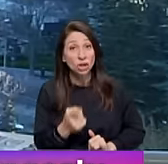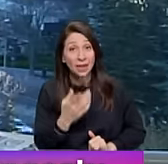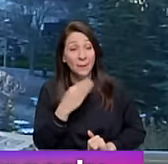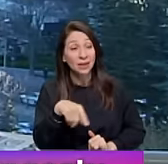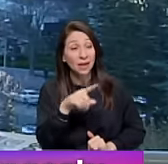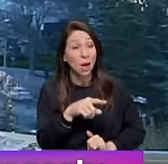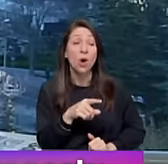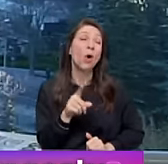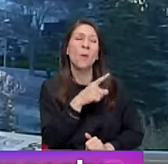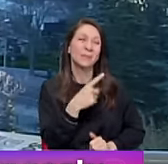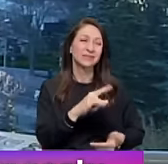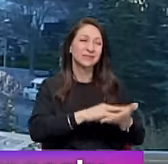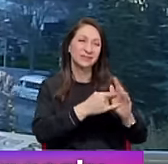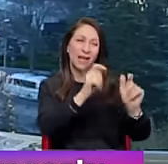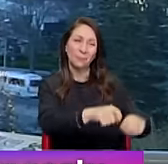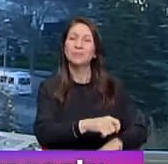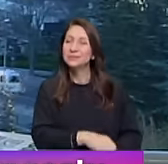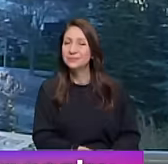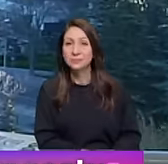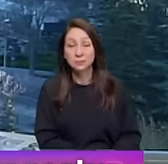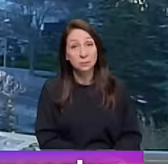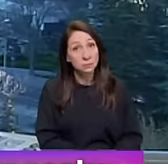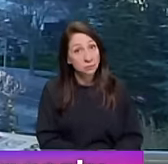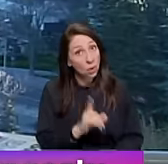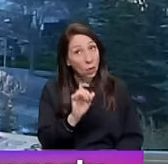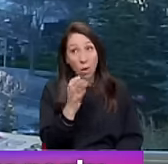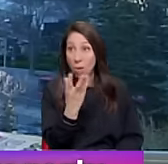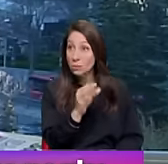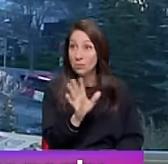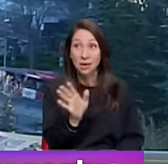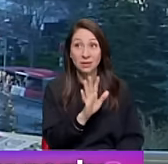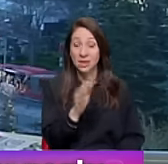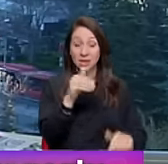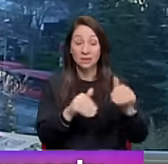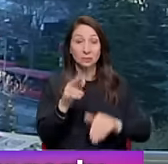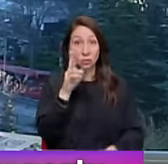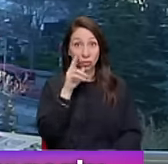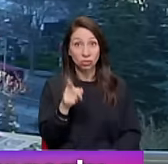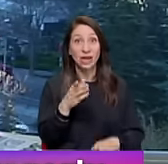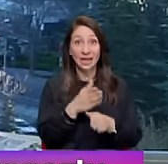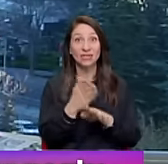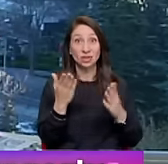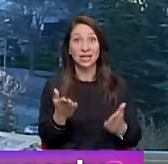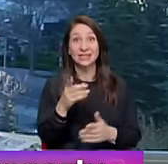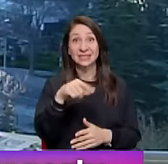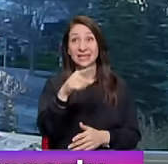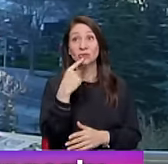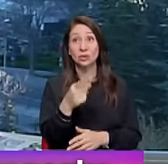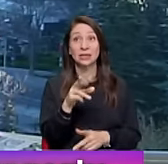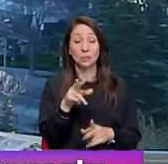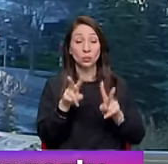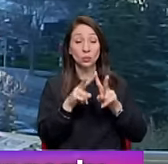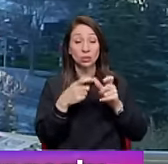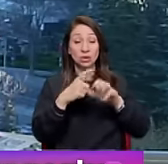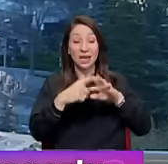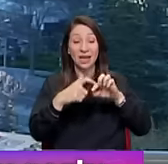emekliye 10 bin lirayla geçini verin. Öyle olmadı ve seçimin sonucunda gerçekten sizin de söylediğiniz gibi Müşerref